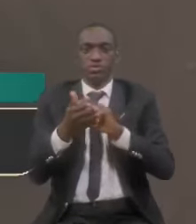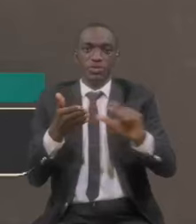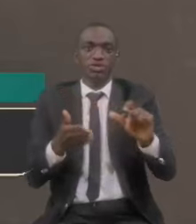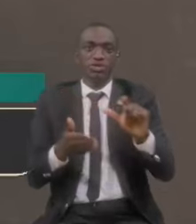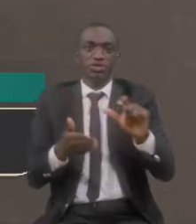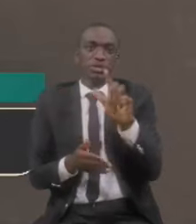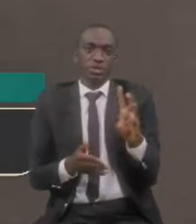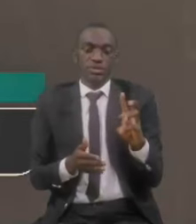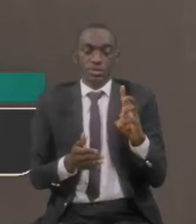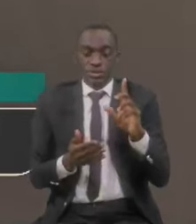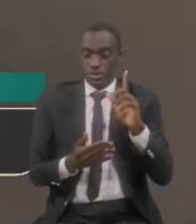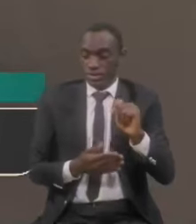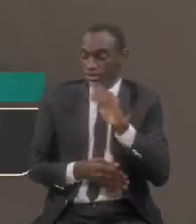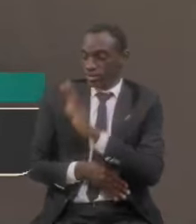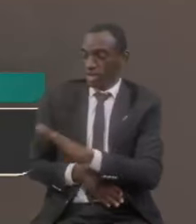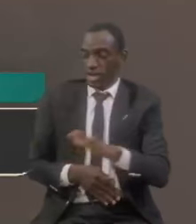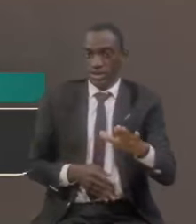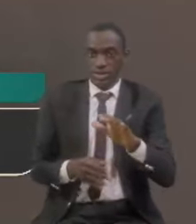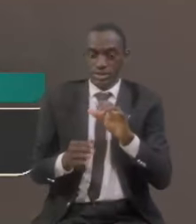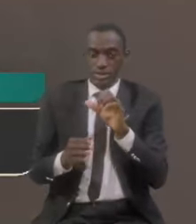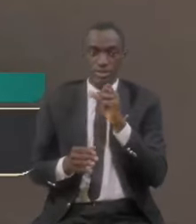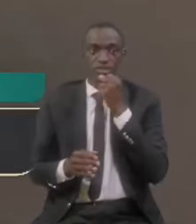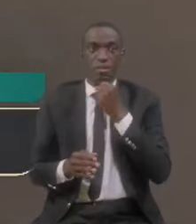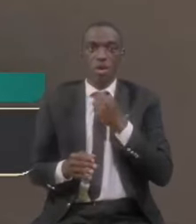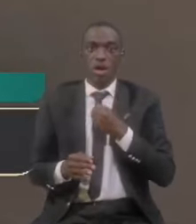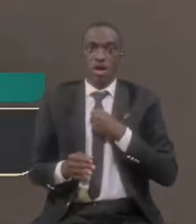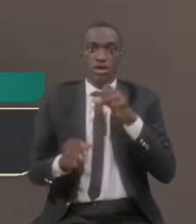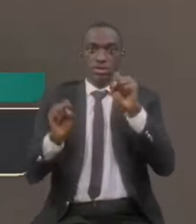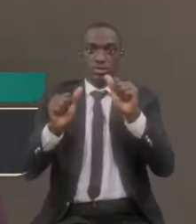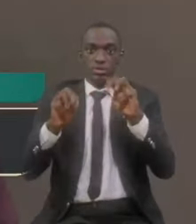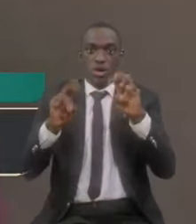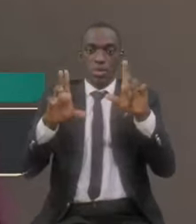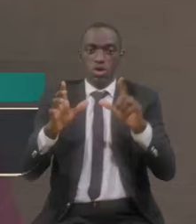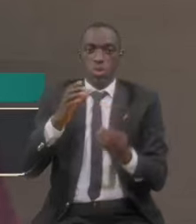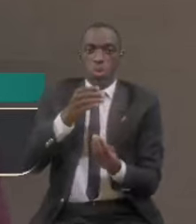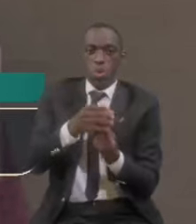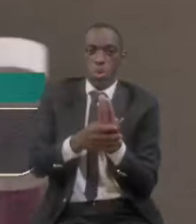Samuel 2, 26. Personne ne devenait tel sans grandir.